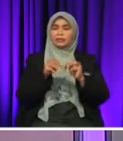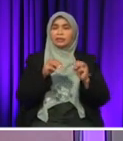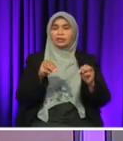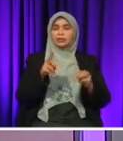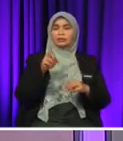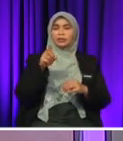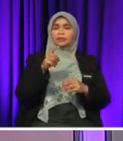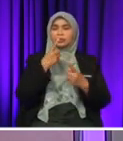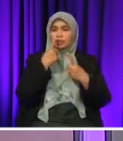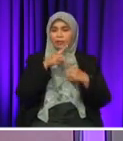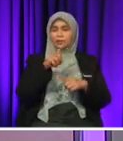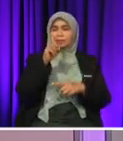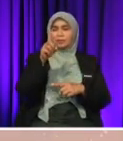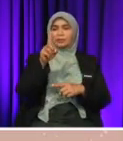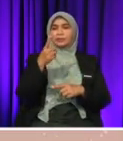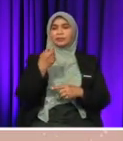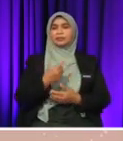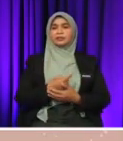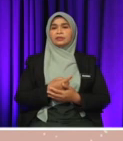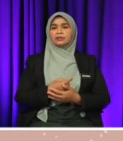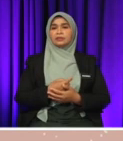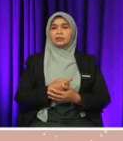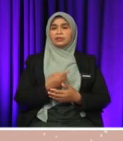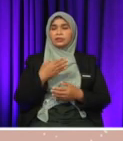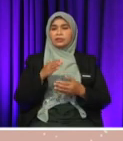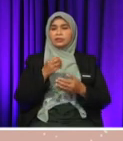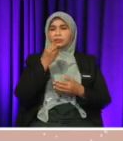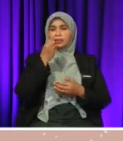satu Sanjungan watak anak diedahnya